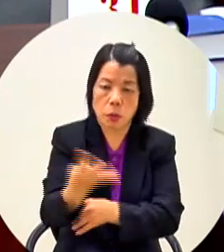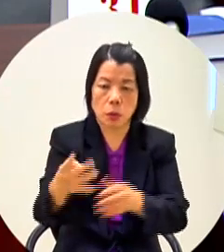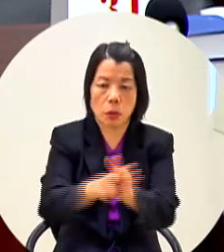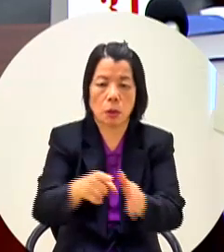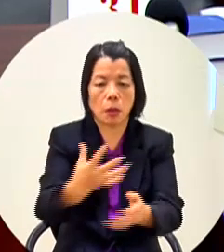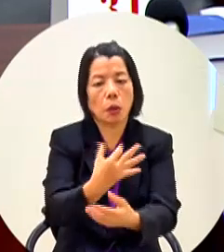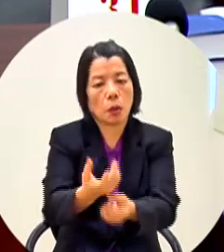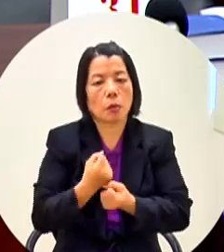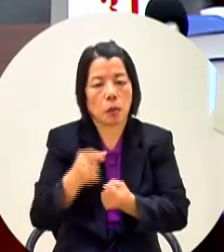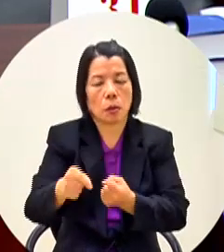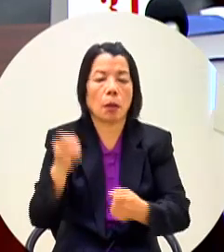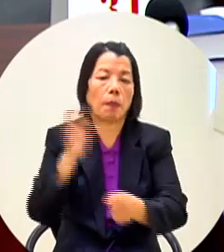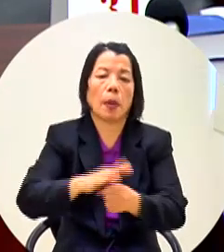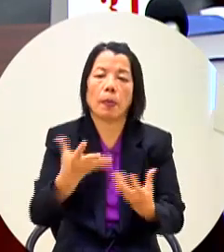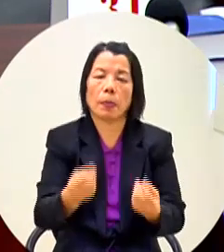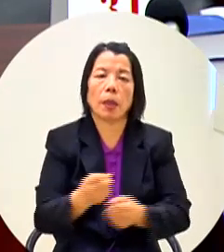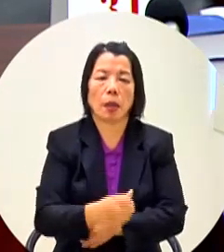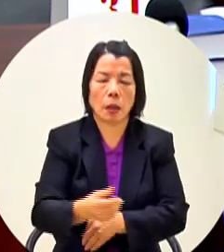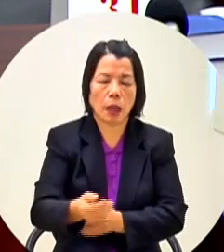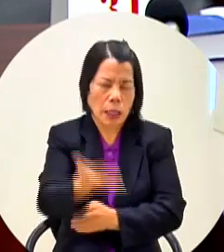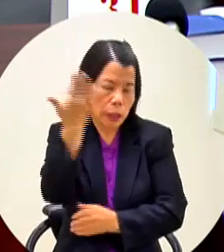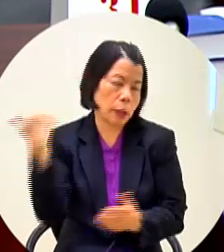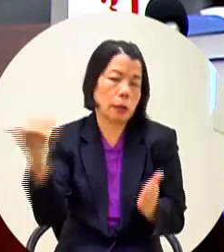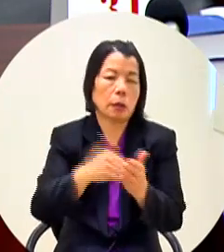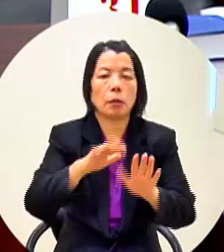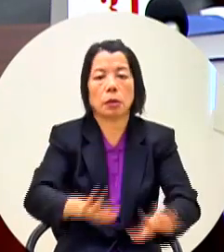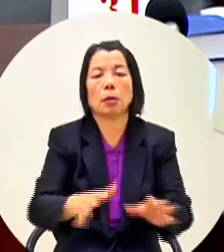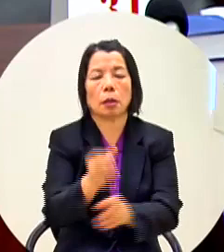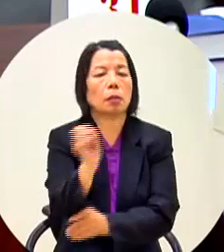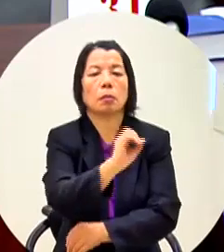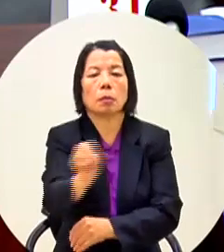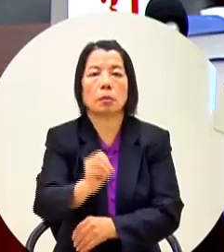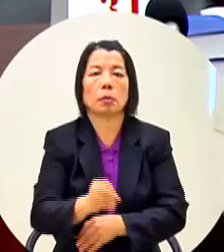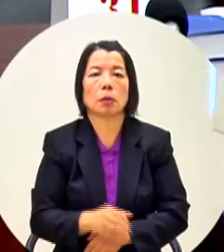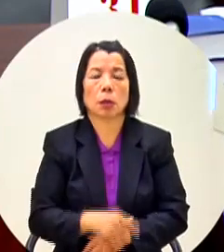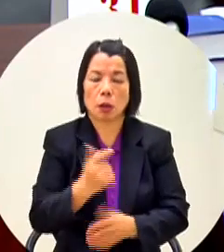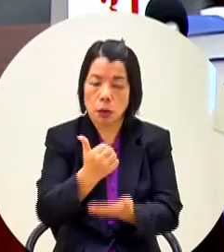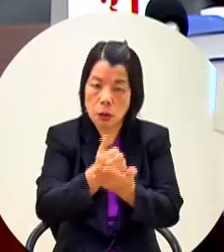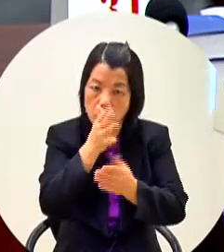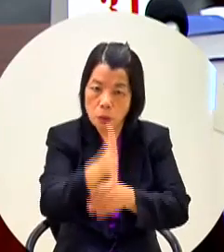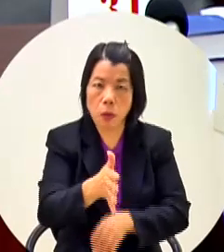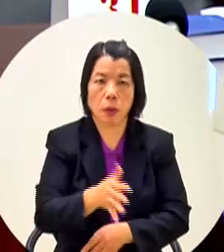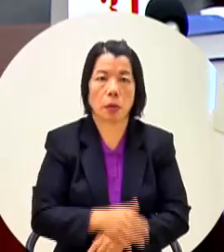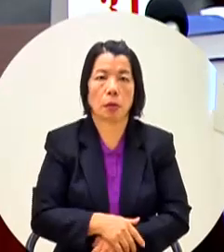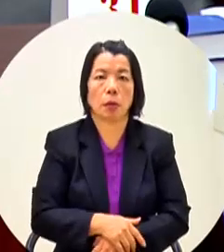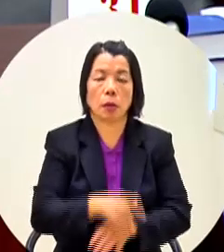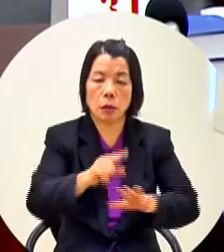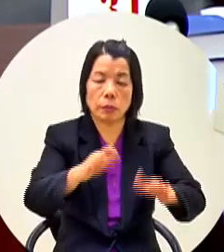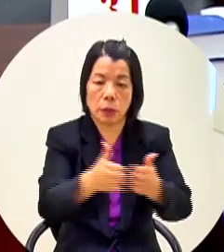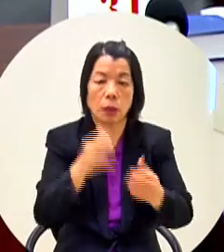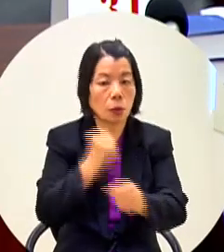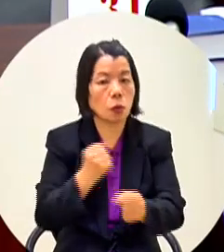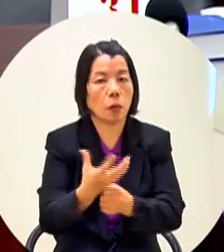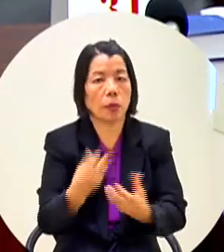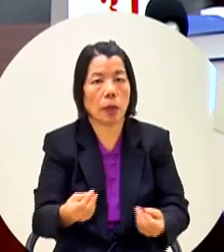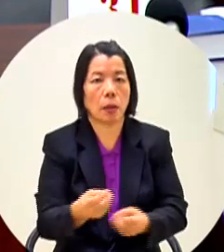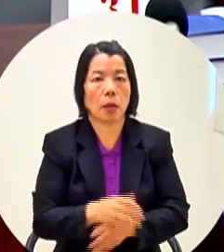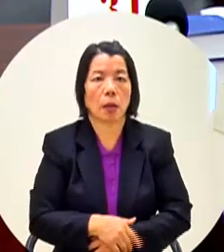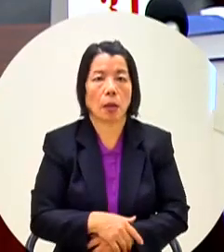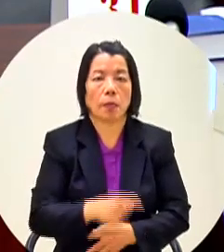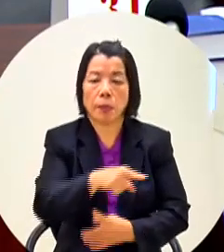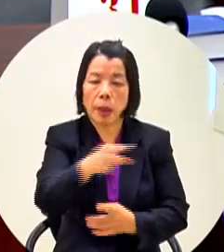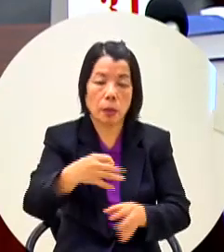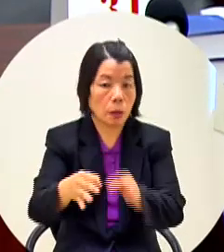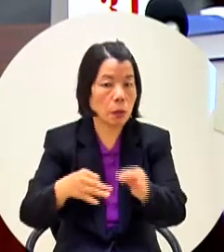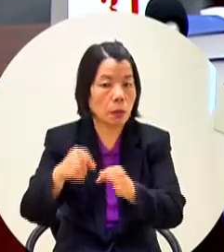的援助，从前朝到现在基本上就没有。所以我现在是请问，你们现在不做就算了，还把人家潮明商圈的牌